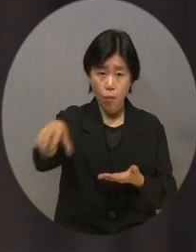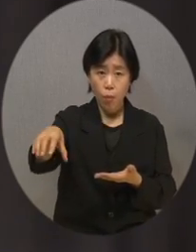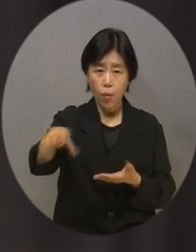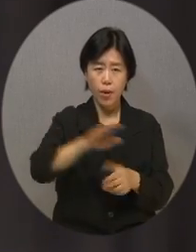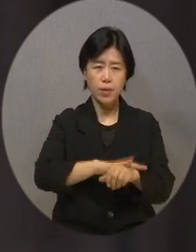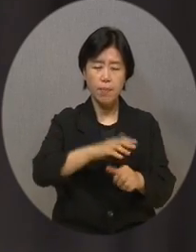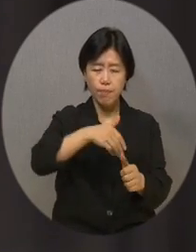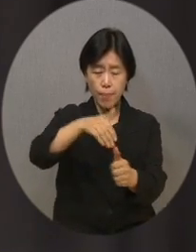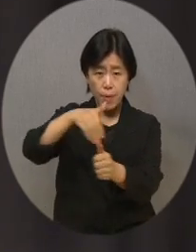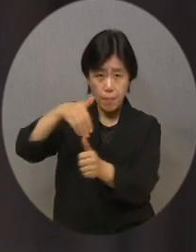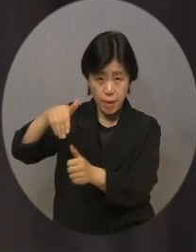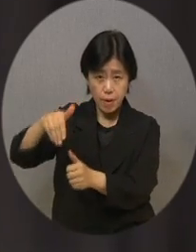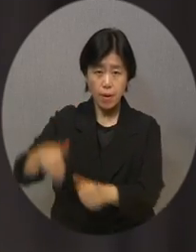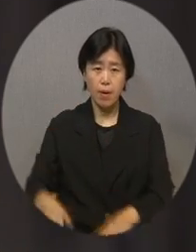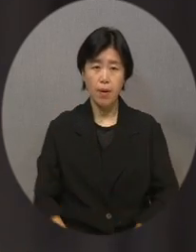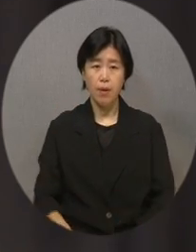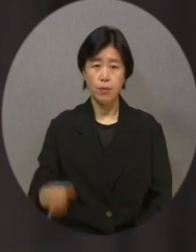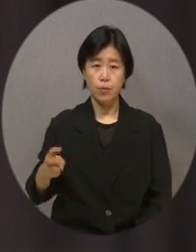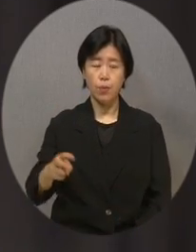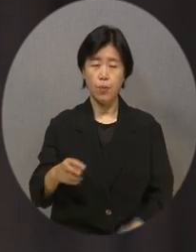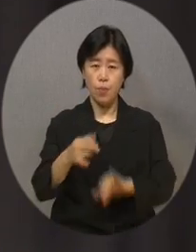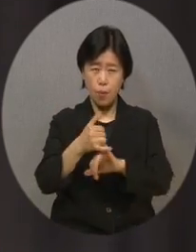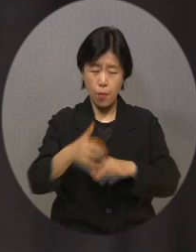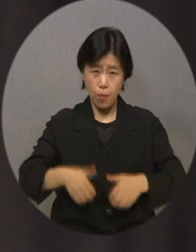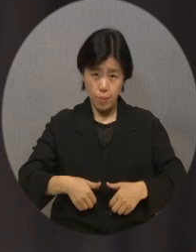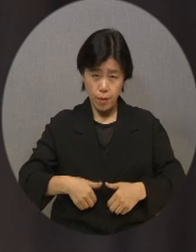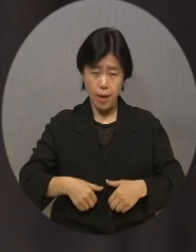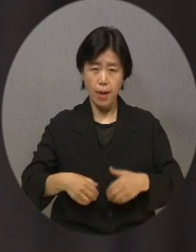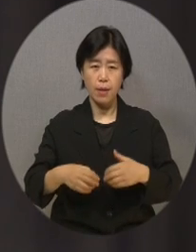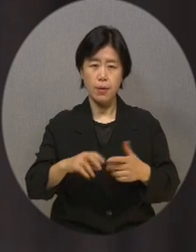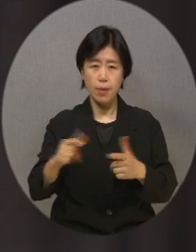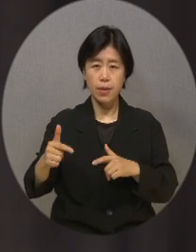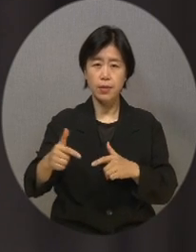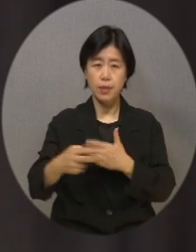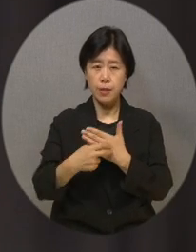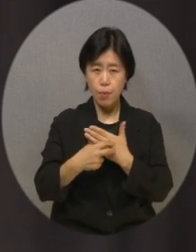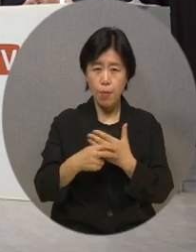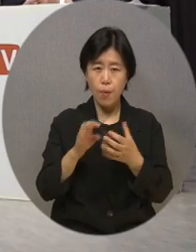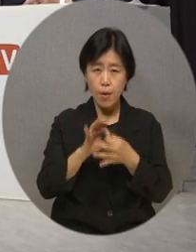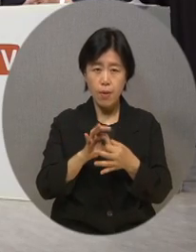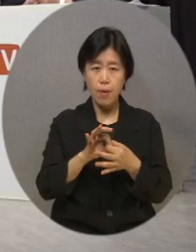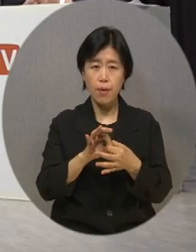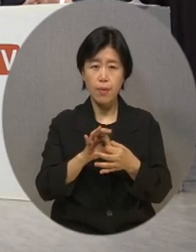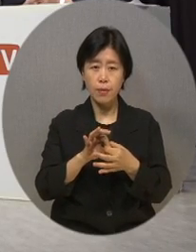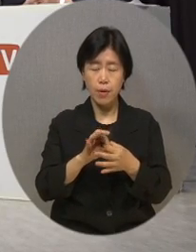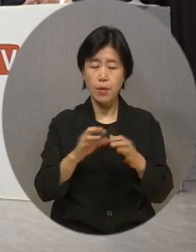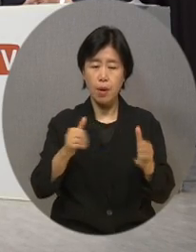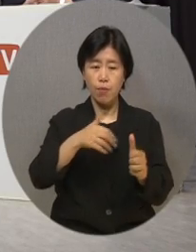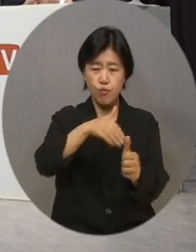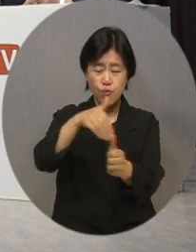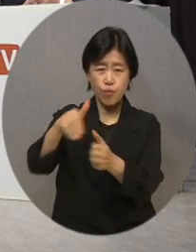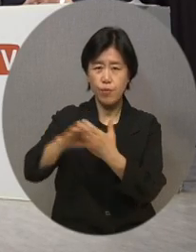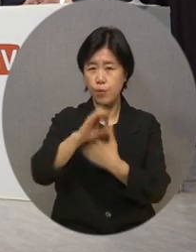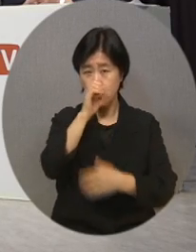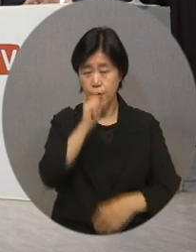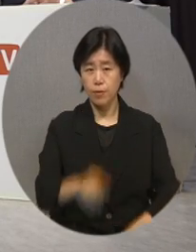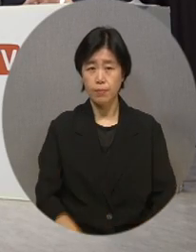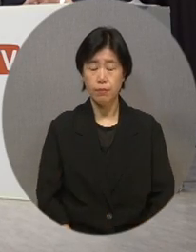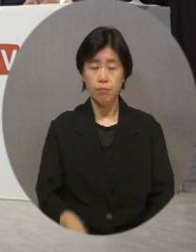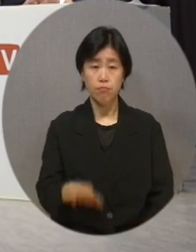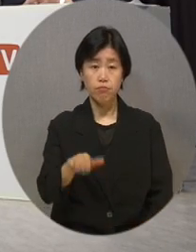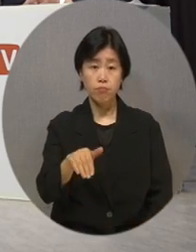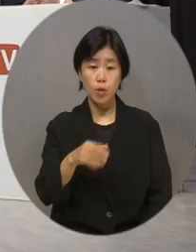배치되고 필수 의료로 잘 배치시키는 것이 관건이다 이런 말씀을 좀 드리고 싶습니다. 그러면 수도권에 저 집중 배치한다고